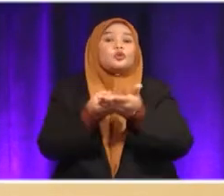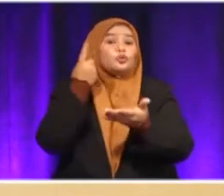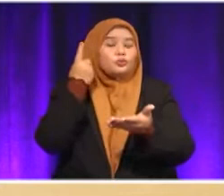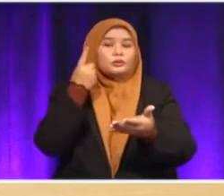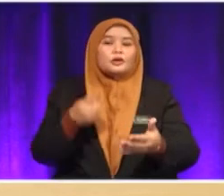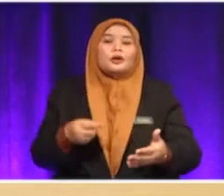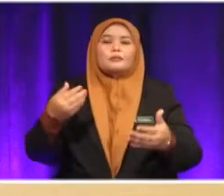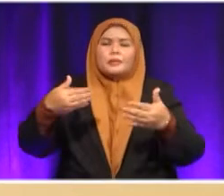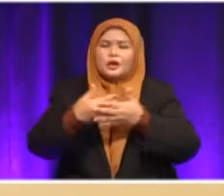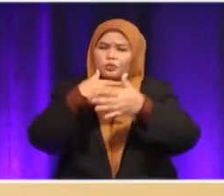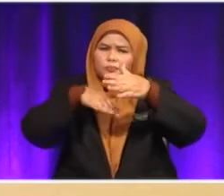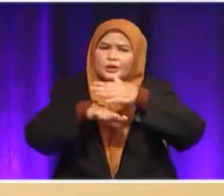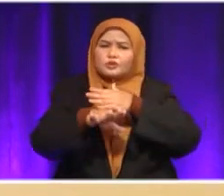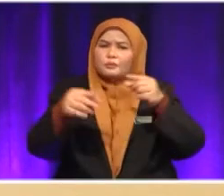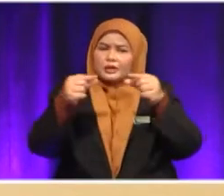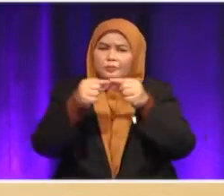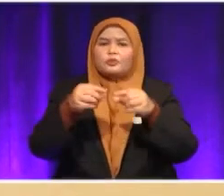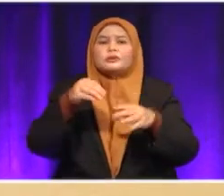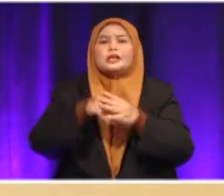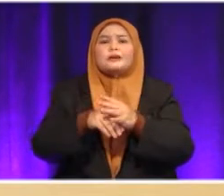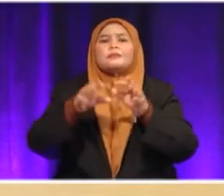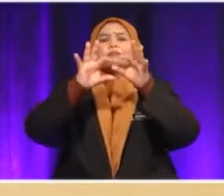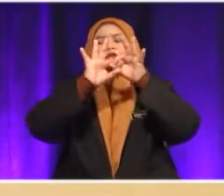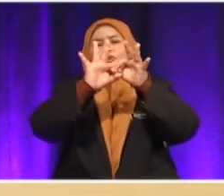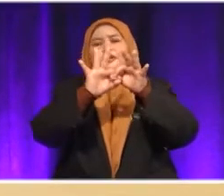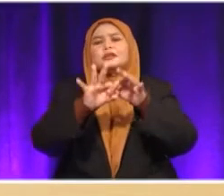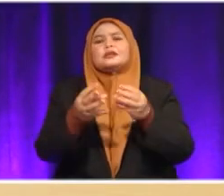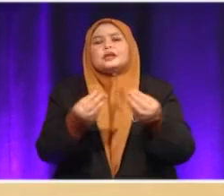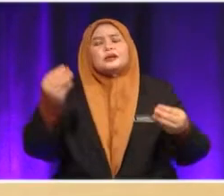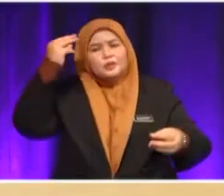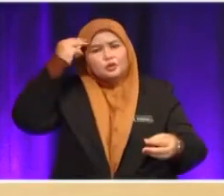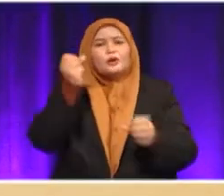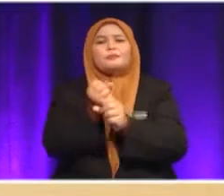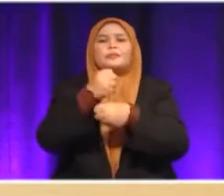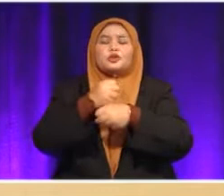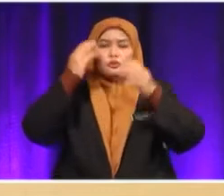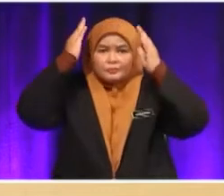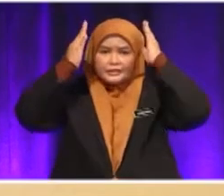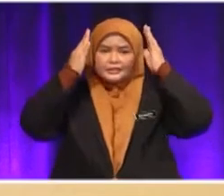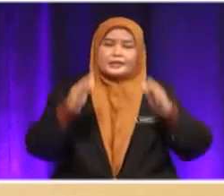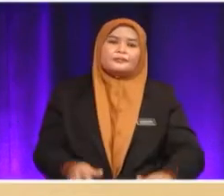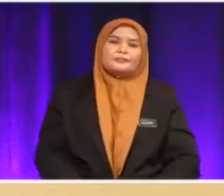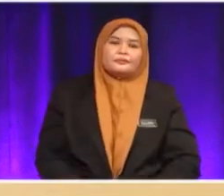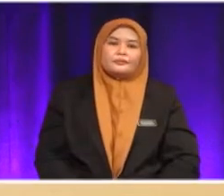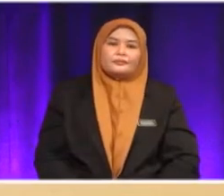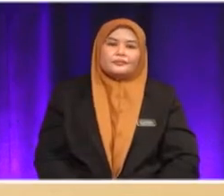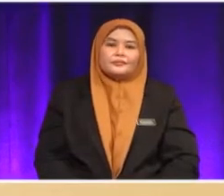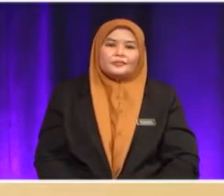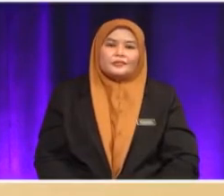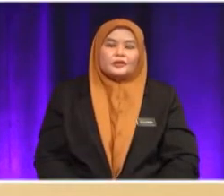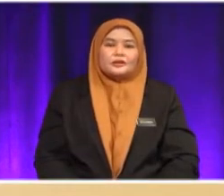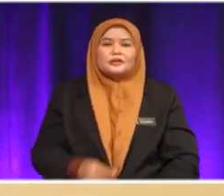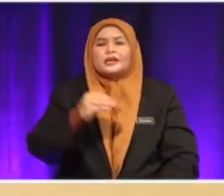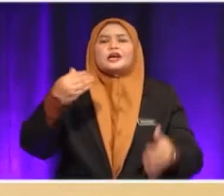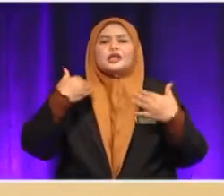masuk ataupun bergabung dalam persekutuan Tanah Melayu membentuk Malaysia Oke dan